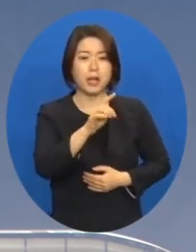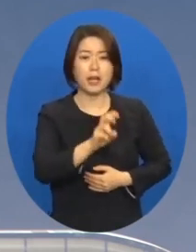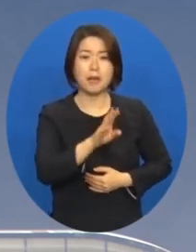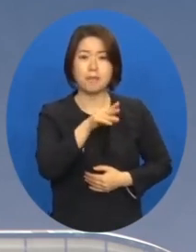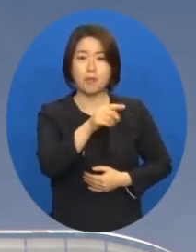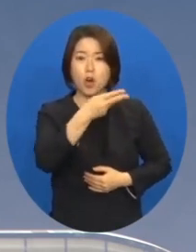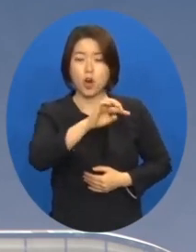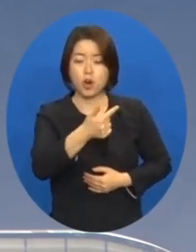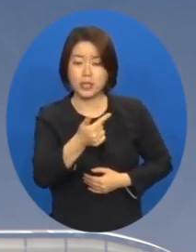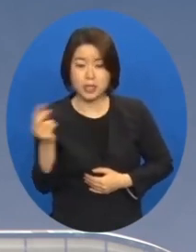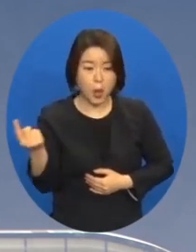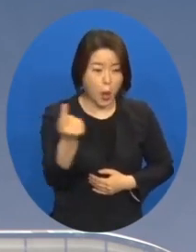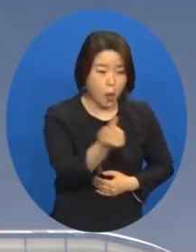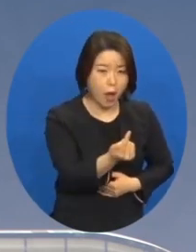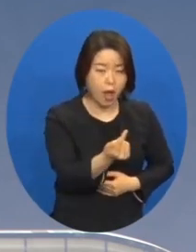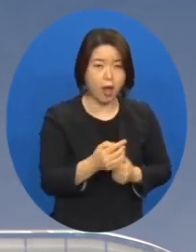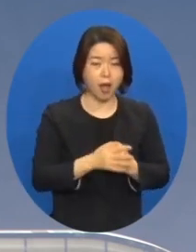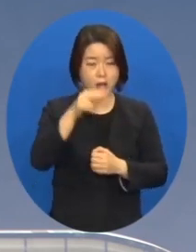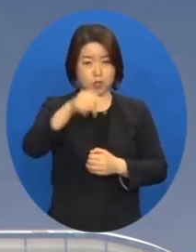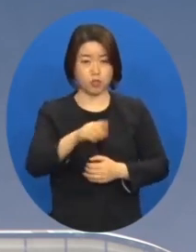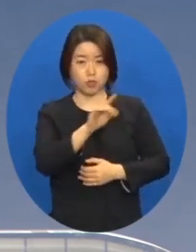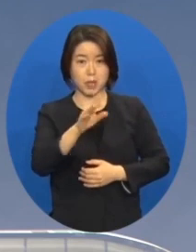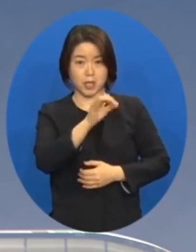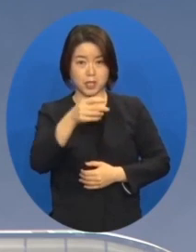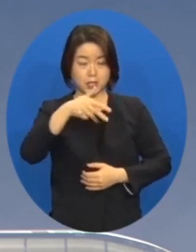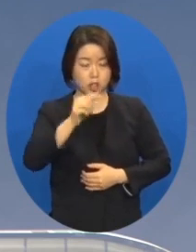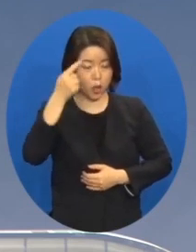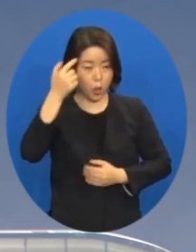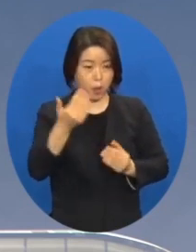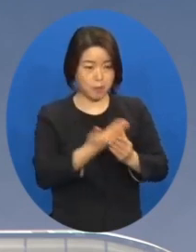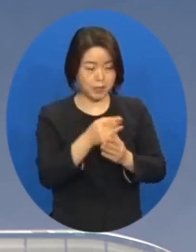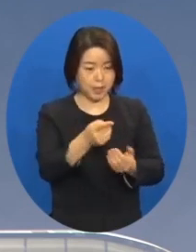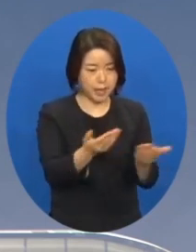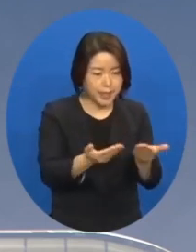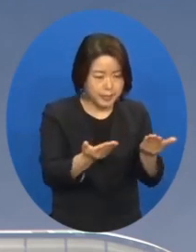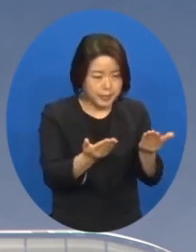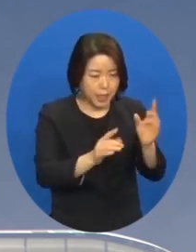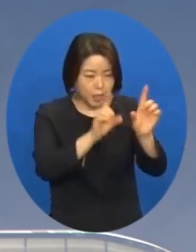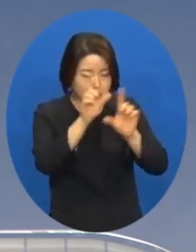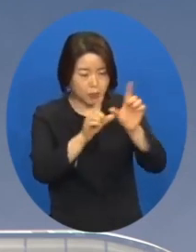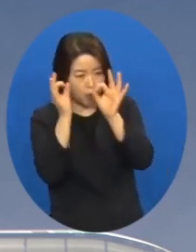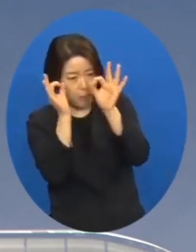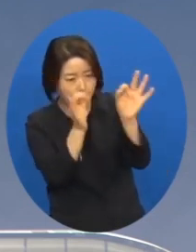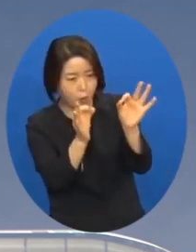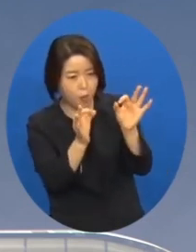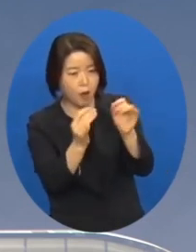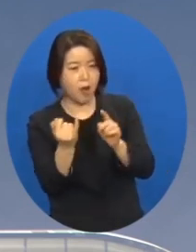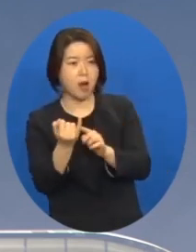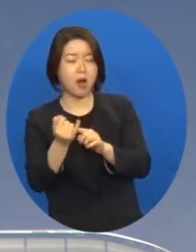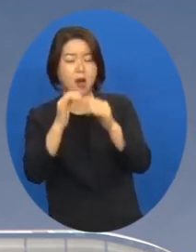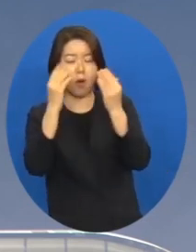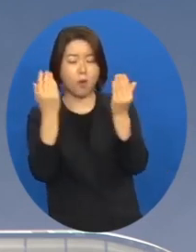거기서 슈바이처 박사가 사역하는 것을 옆에서 지켜보면서 이 여인이 완전히 삶이